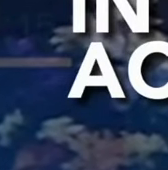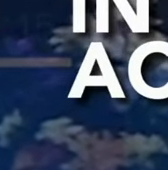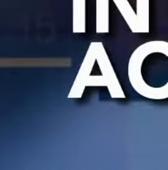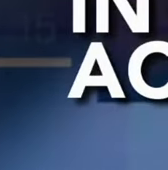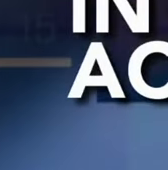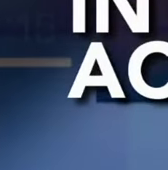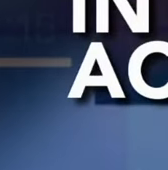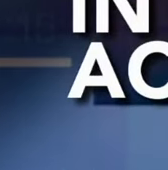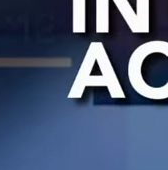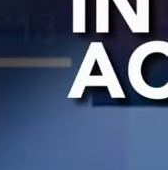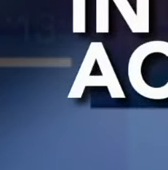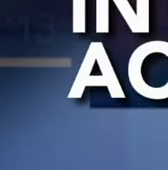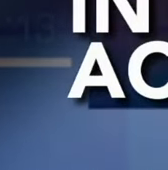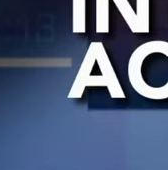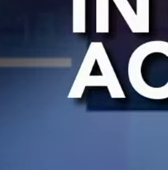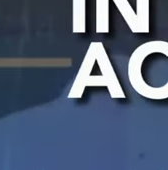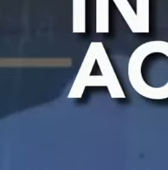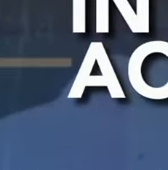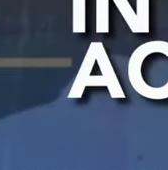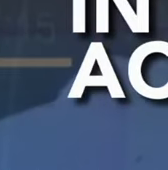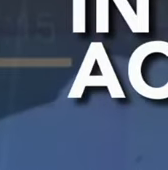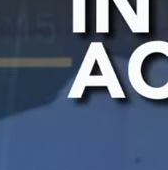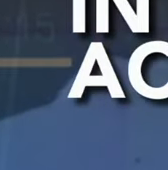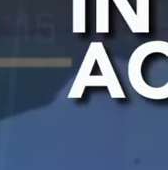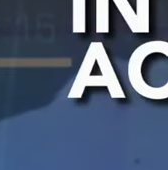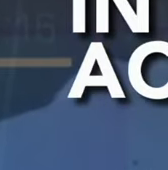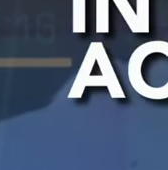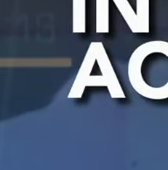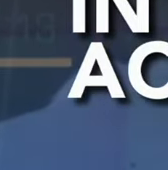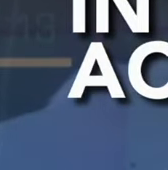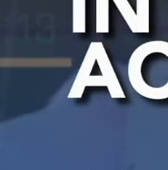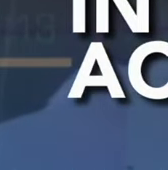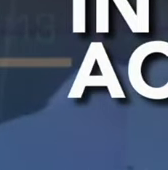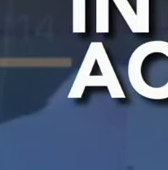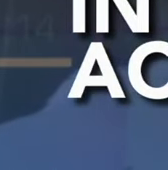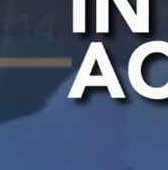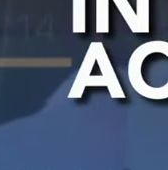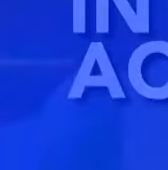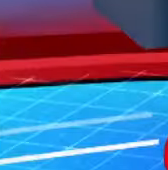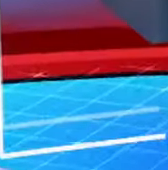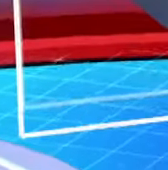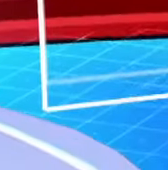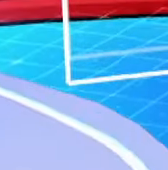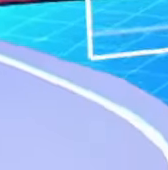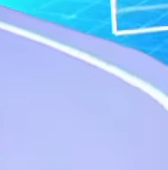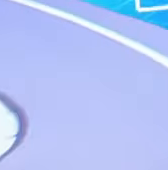At ang kwentong success ng chef na kinilala ang galing sa Asia.